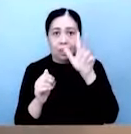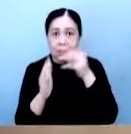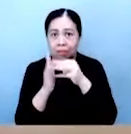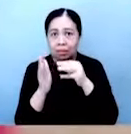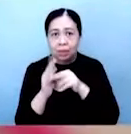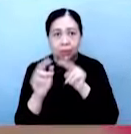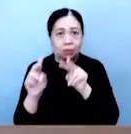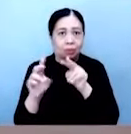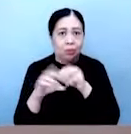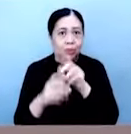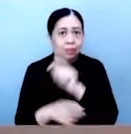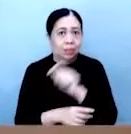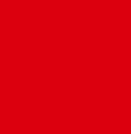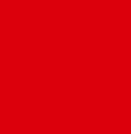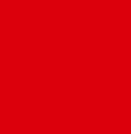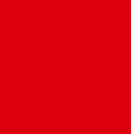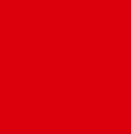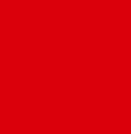sa TikTok.